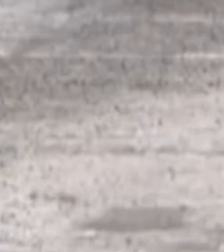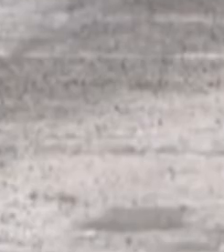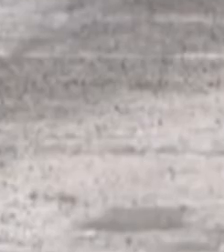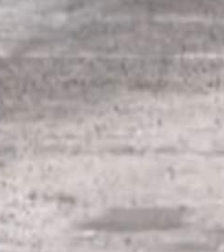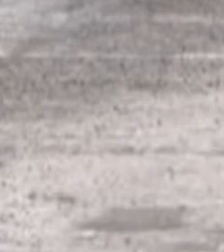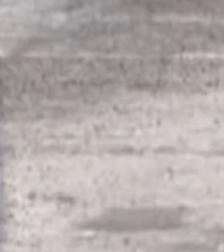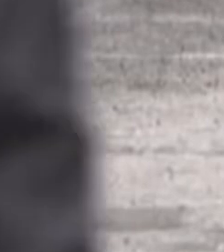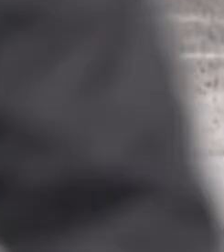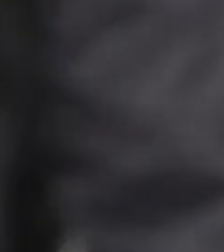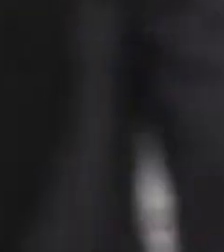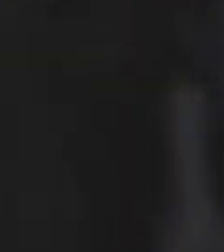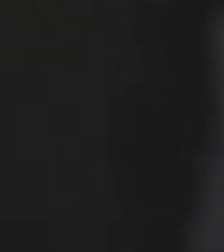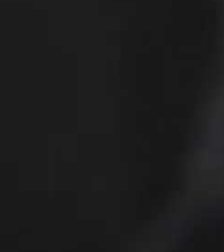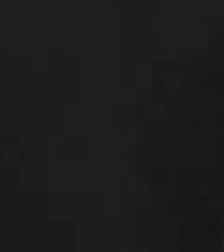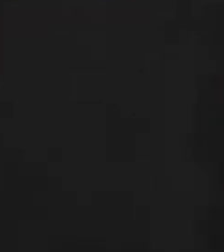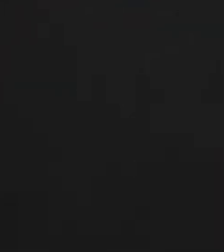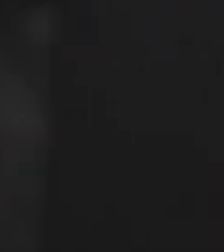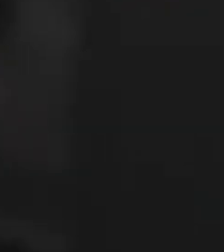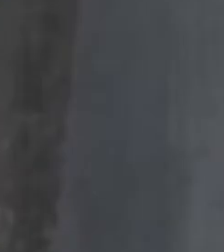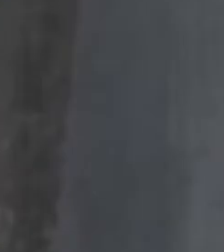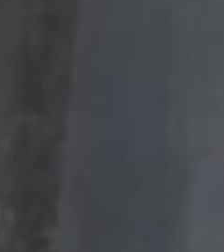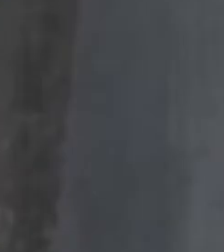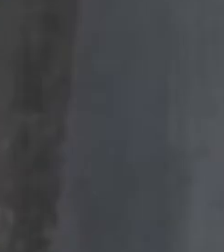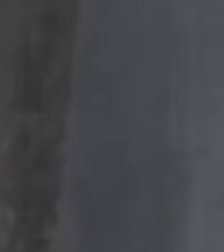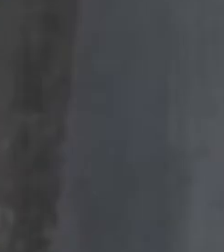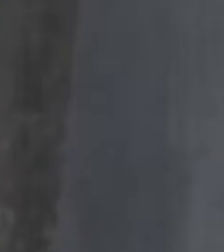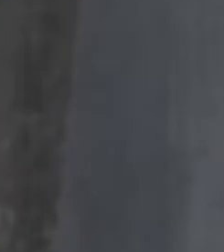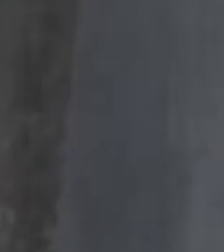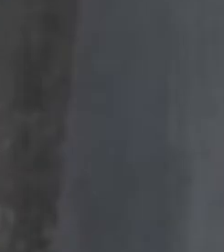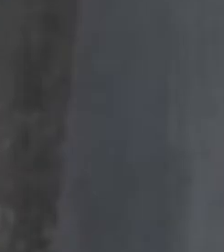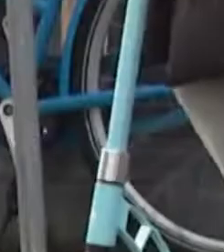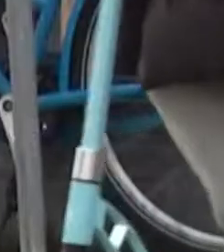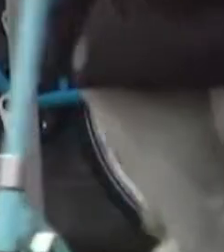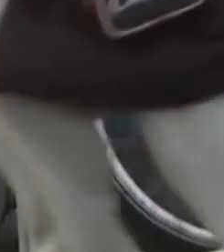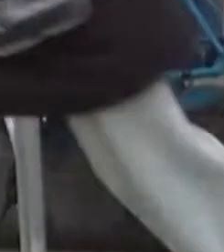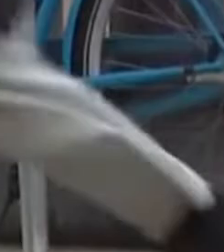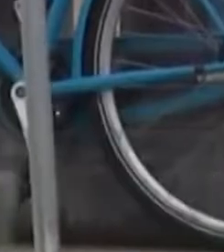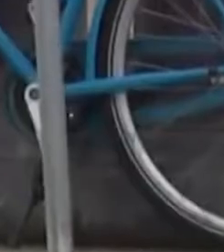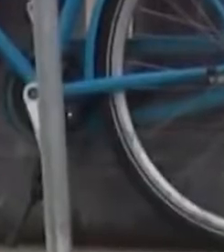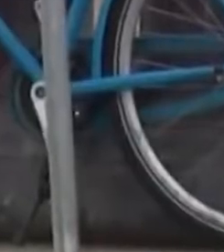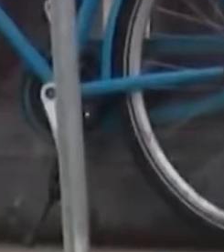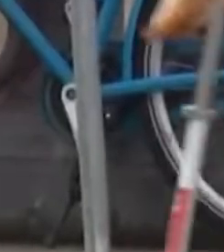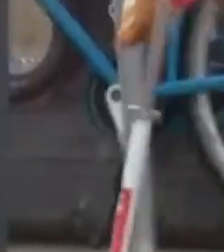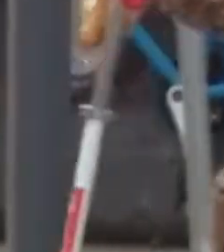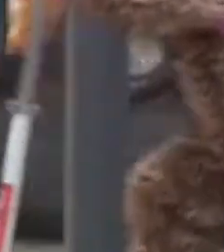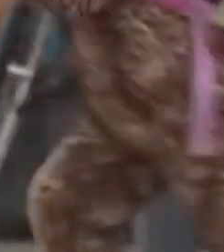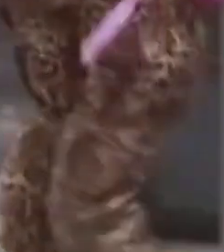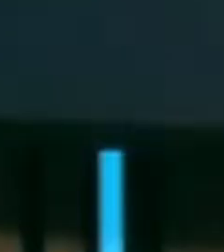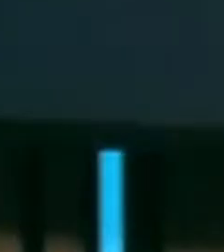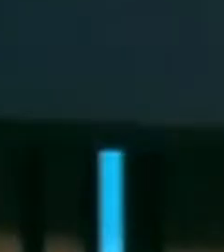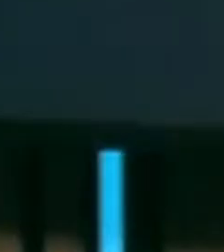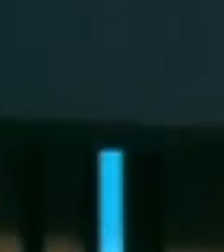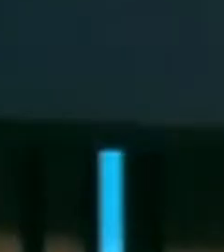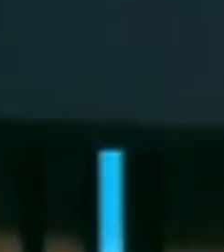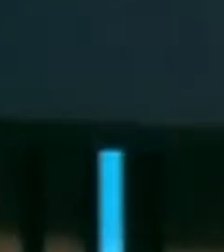полны решимости взять под контроль распространение коронавируса. Каким образом? Об эпидситуации в стране и в мире через несколько минут.